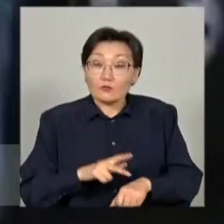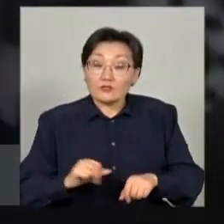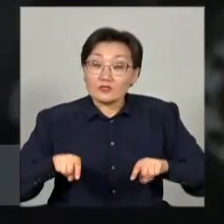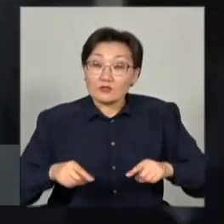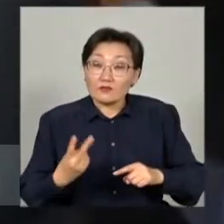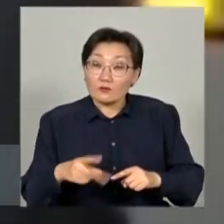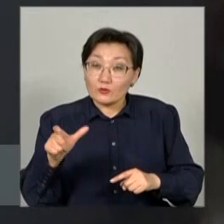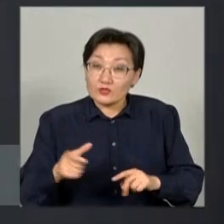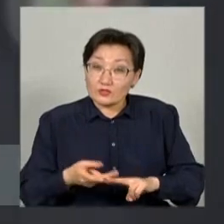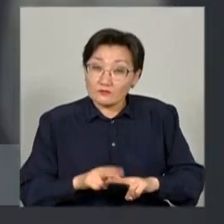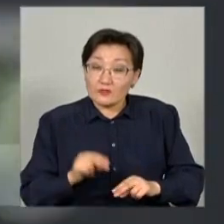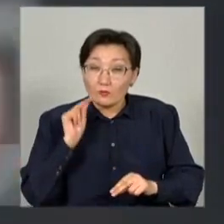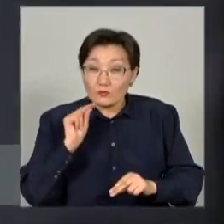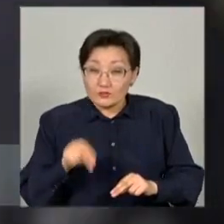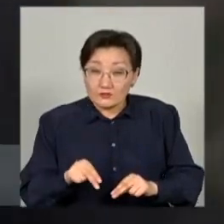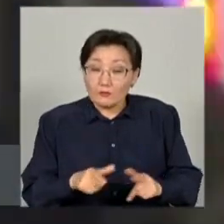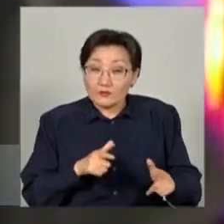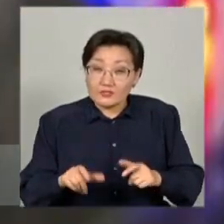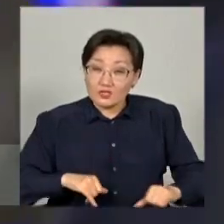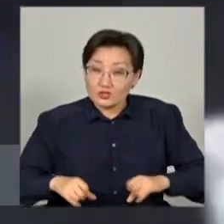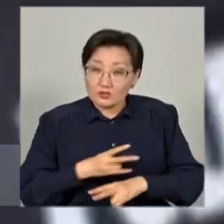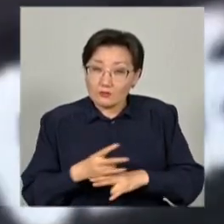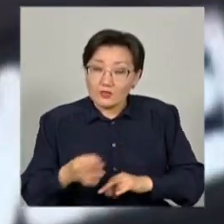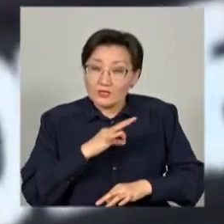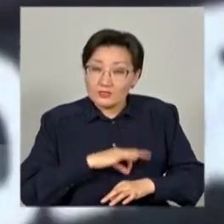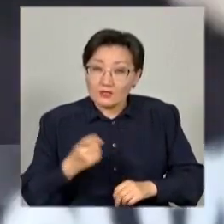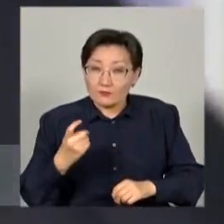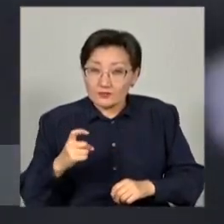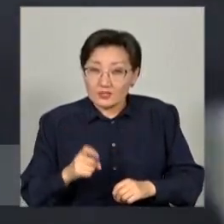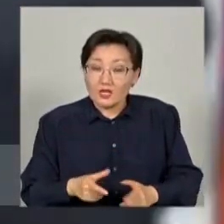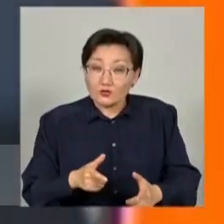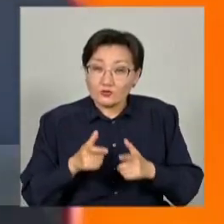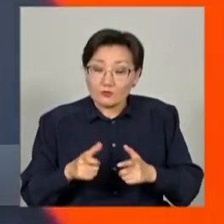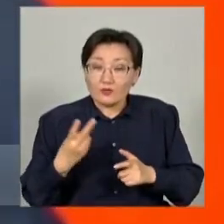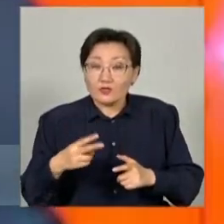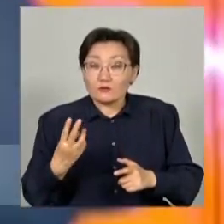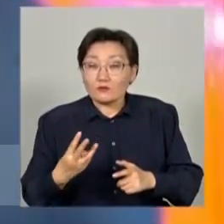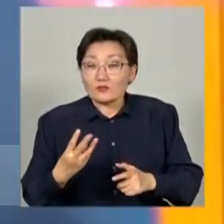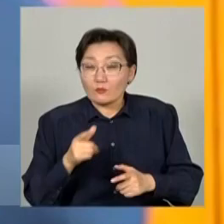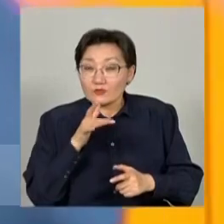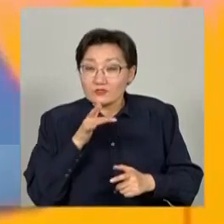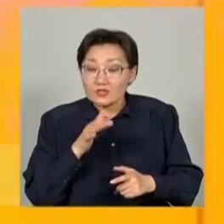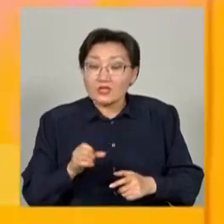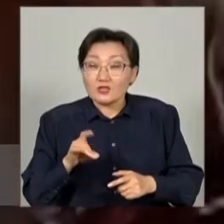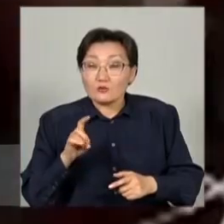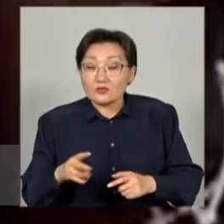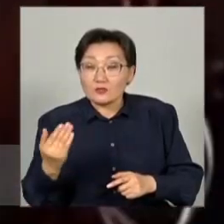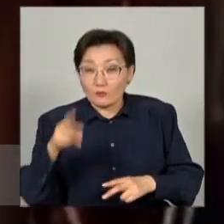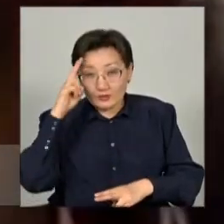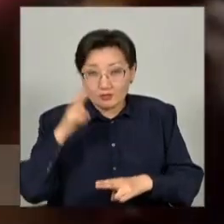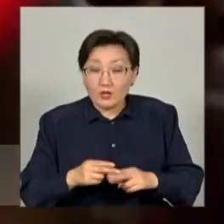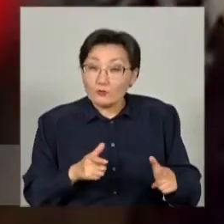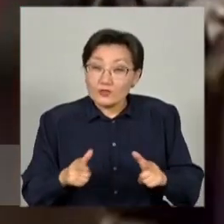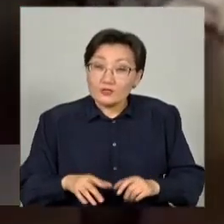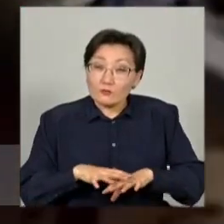задержали 2 человек, которые подозреваются в подготовке к теракту с применением химического оружия. 32-летний выходец из Ирана и его брат